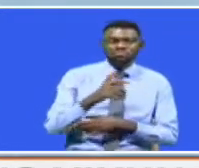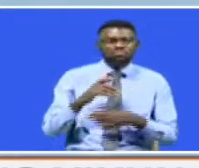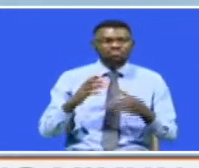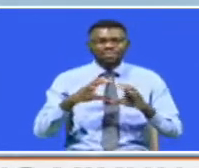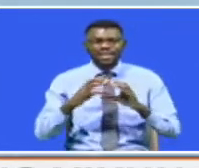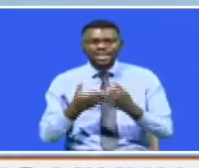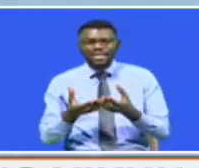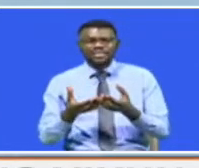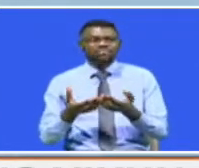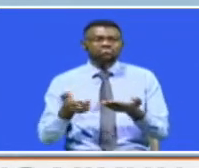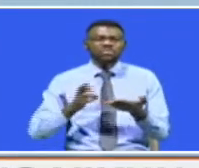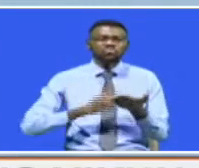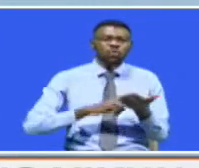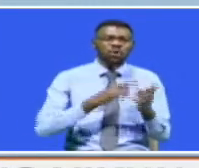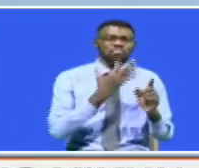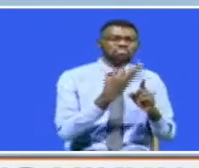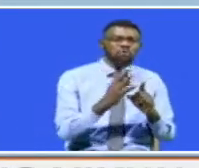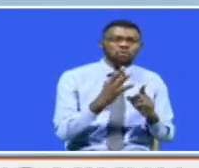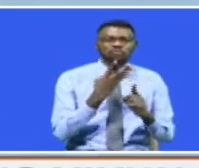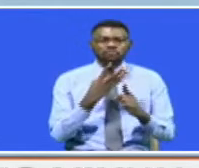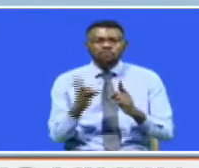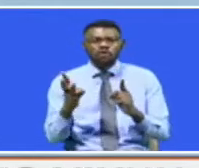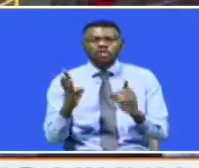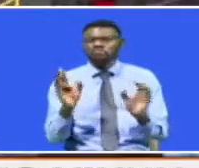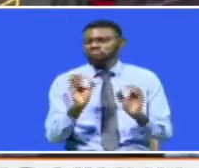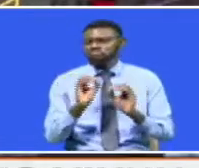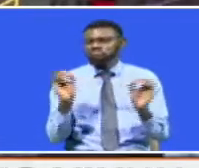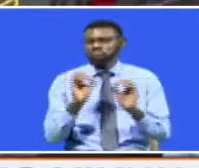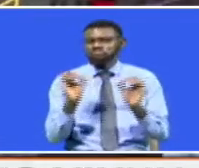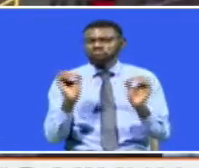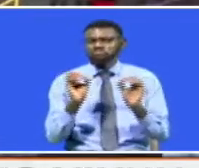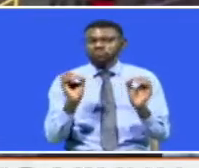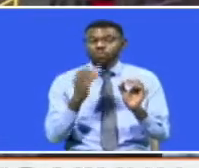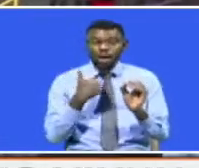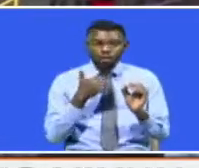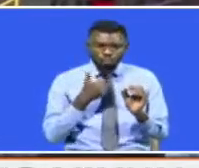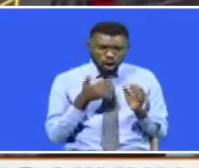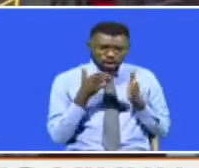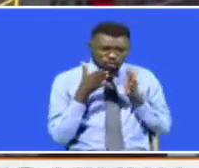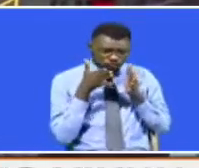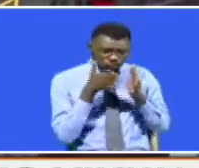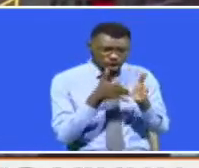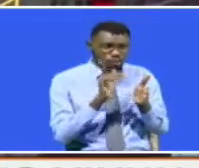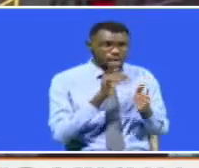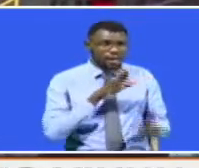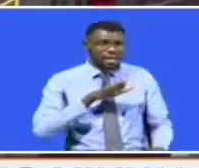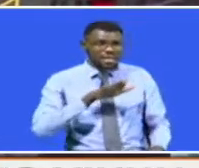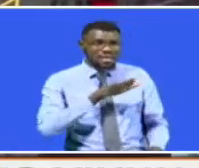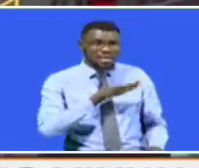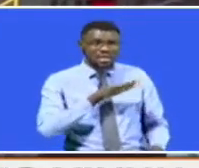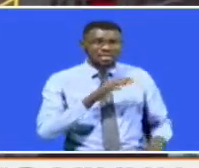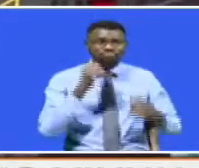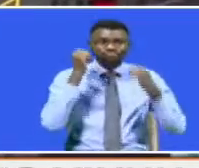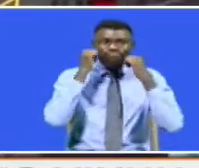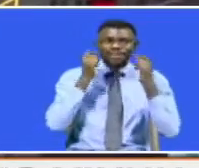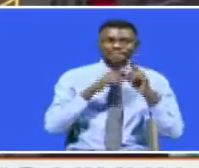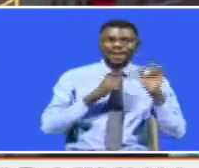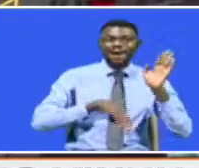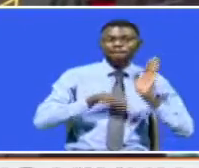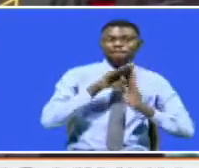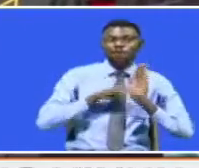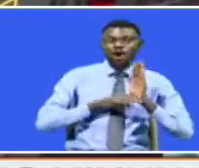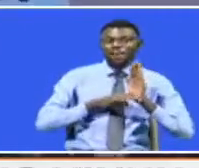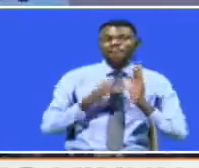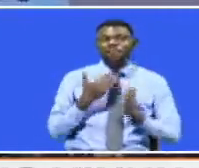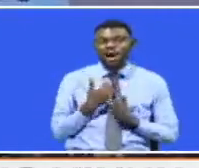hasa kidato cha 3 na cha 4 kwa ajili ya kusomea kozi fulani. Aidha, mpango huo unatarajiwa kuimarisha hali